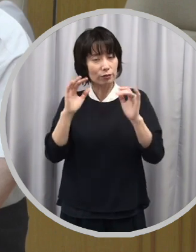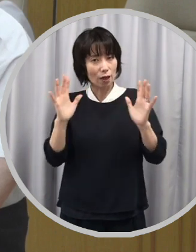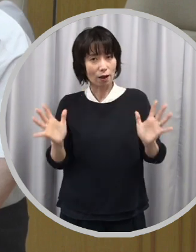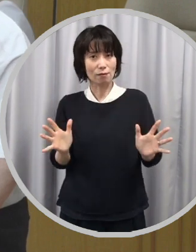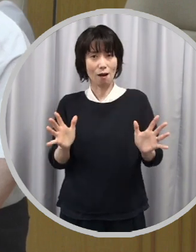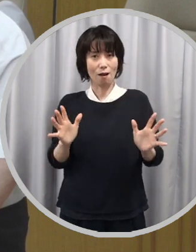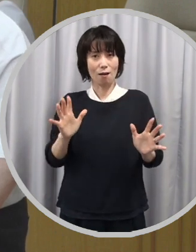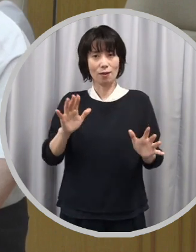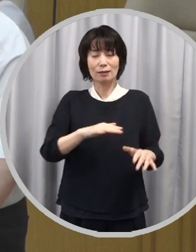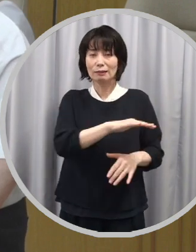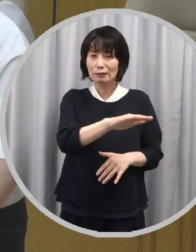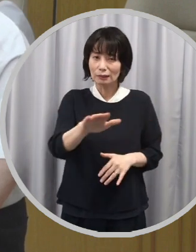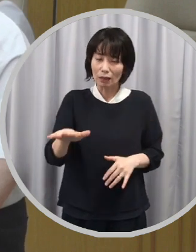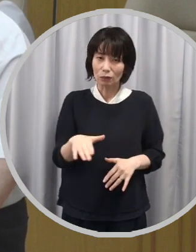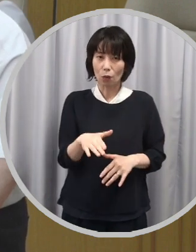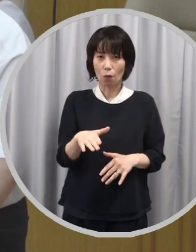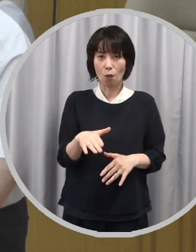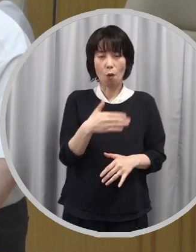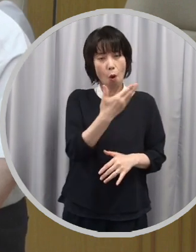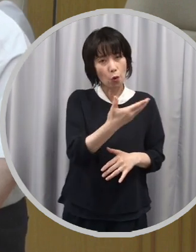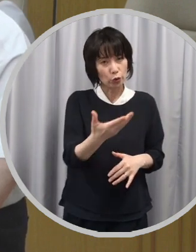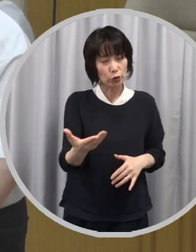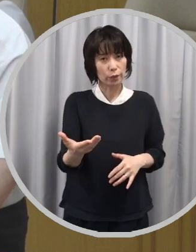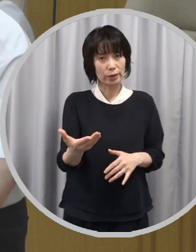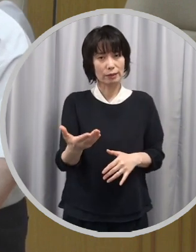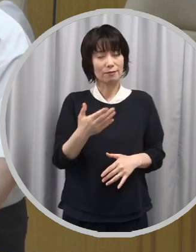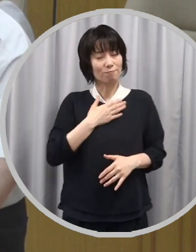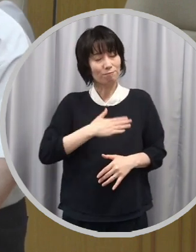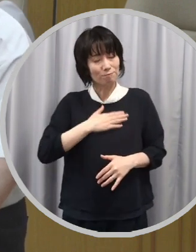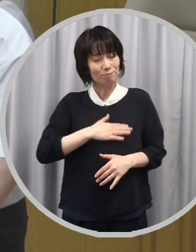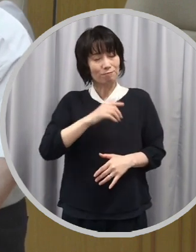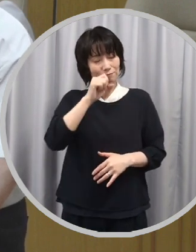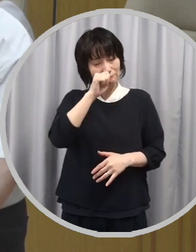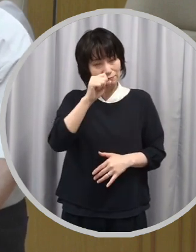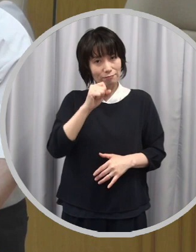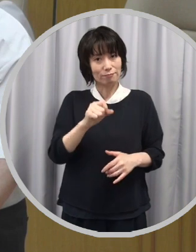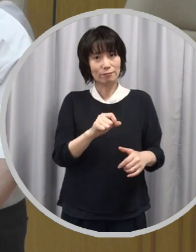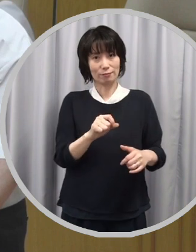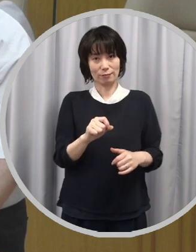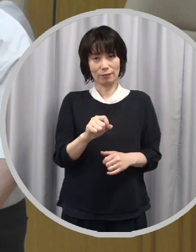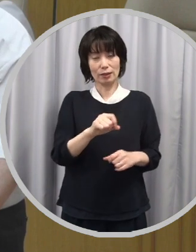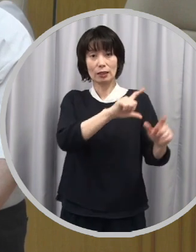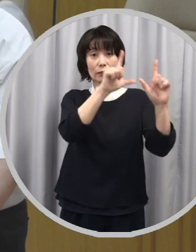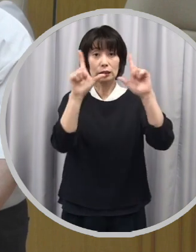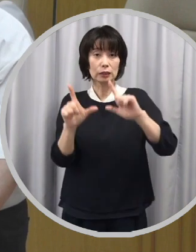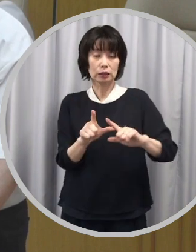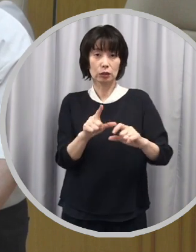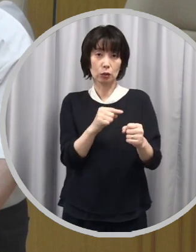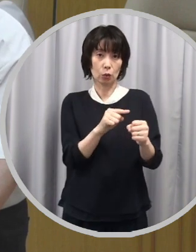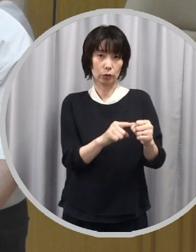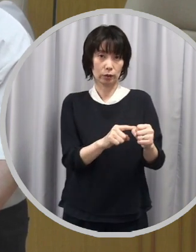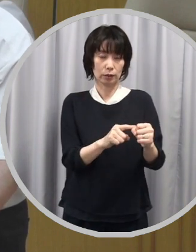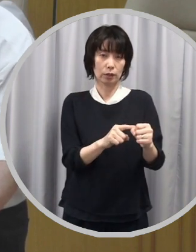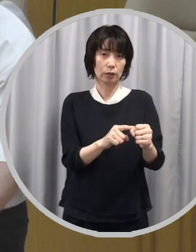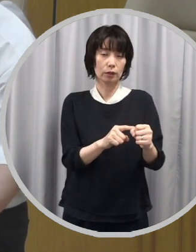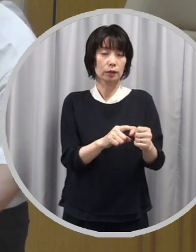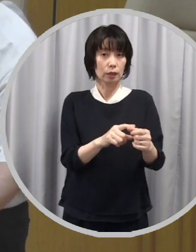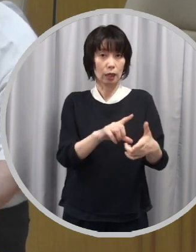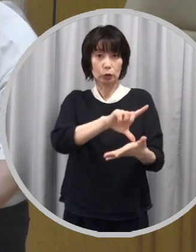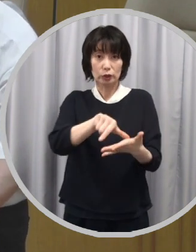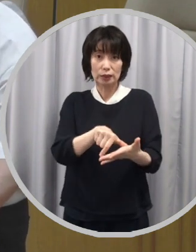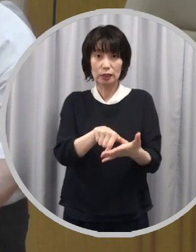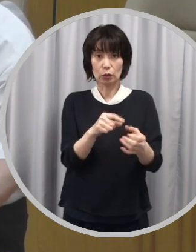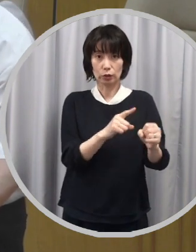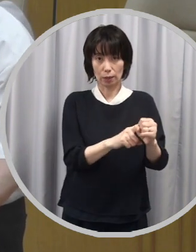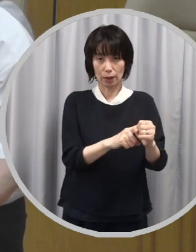も海も豊かにし、快適な生活環境の地域にするためにも、しっかりと協議を